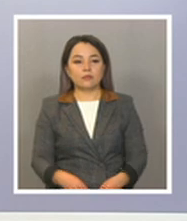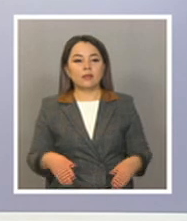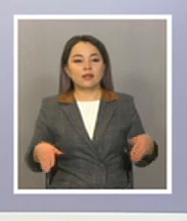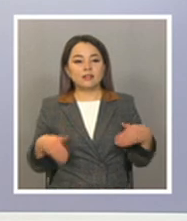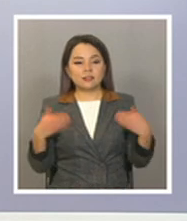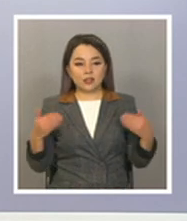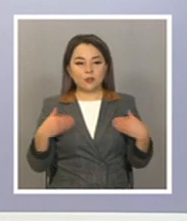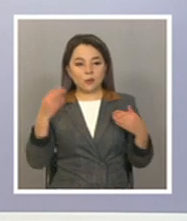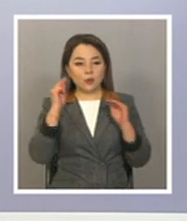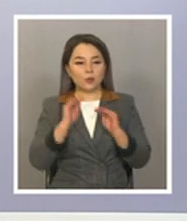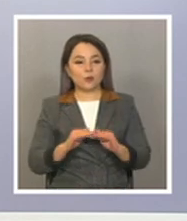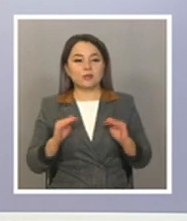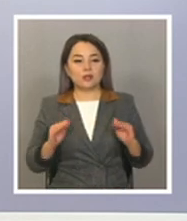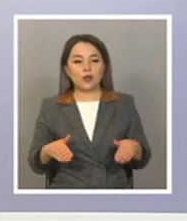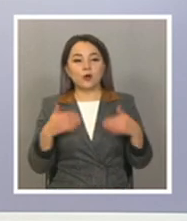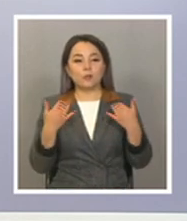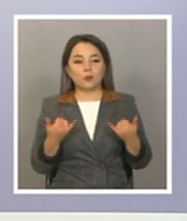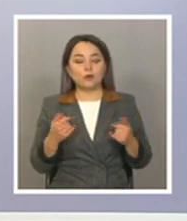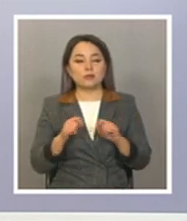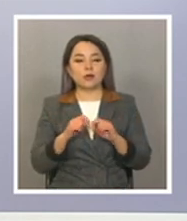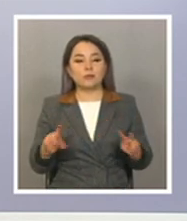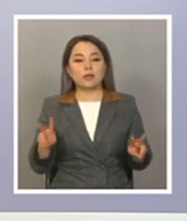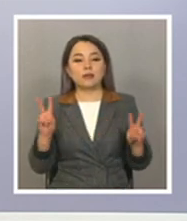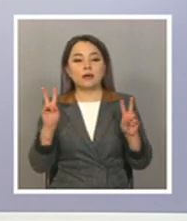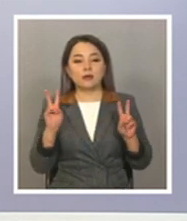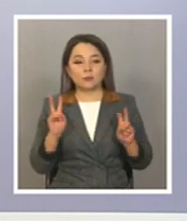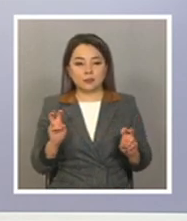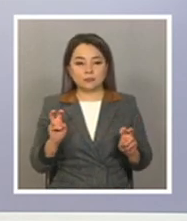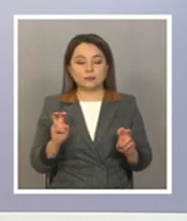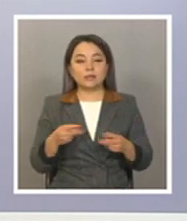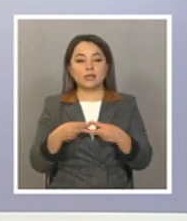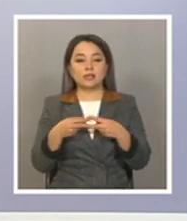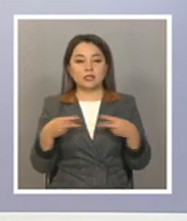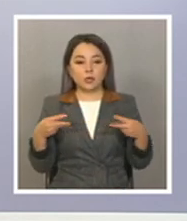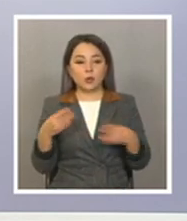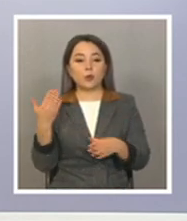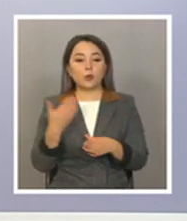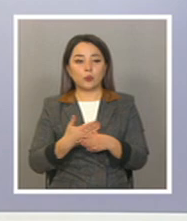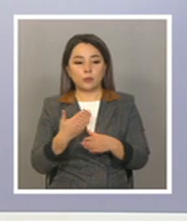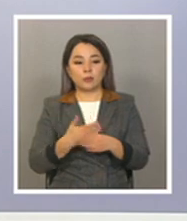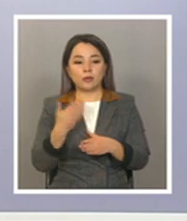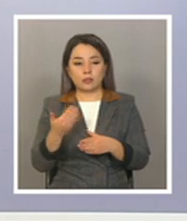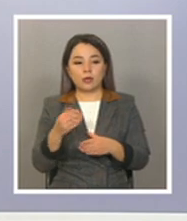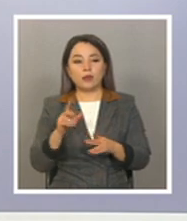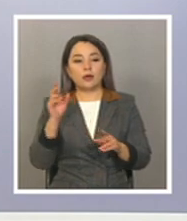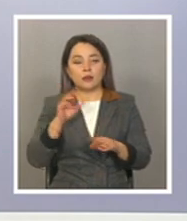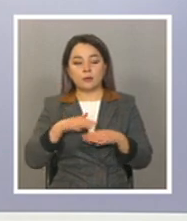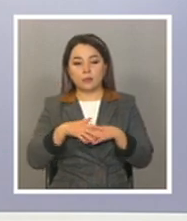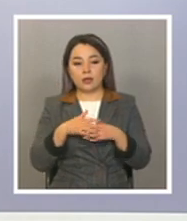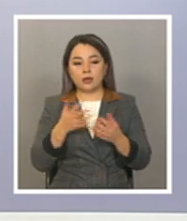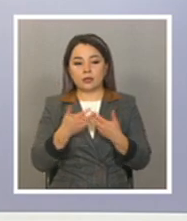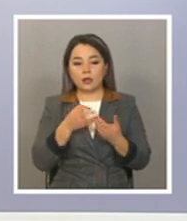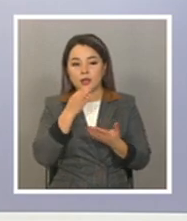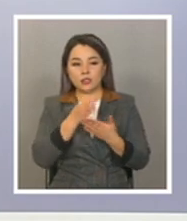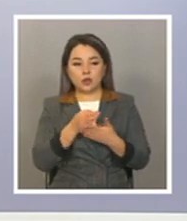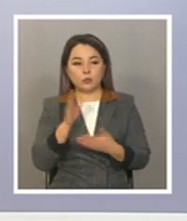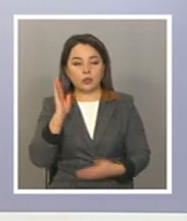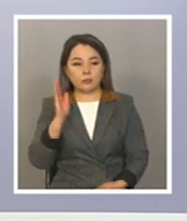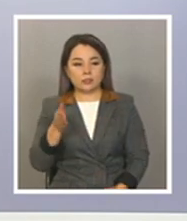Сәлеметсіздер ме оқушылар, бүгінгі сабақтың тақырыбы теңдеулер көмегімен мәтінді есепті шығару.